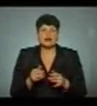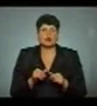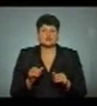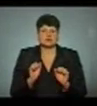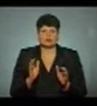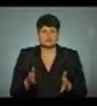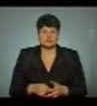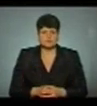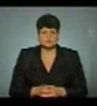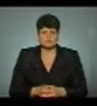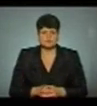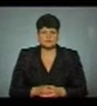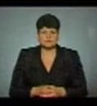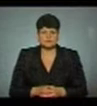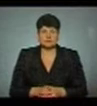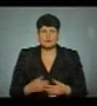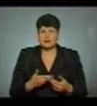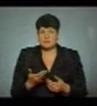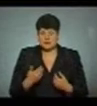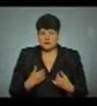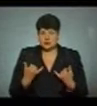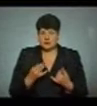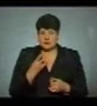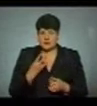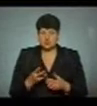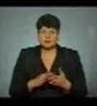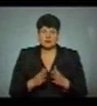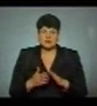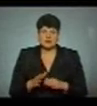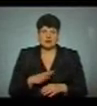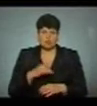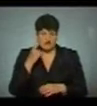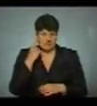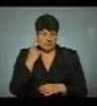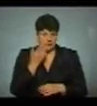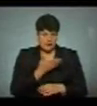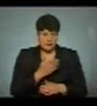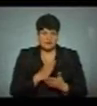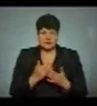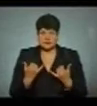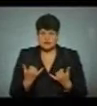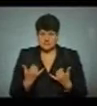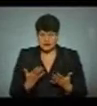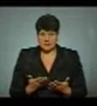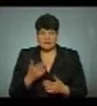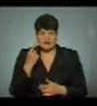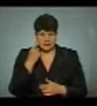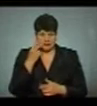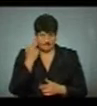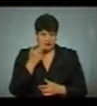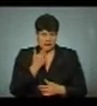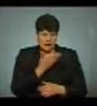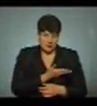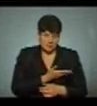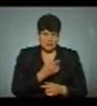йтися? Ми сьогодні бачимо ситуацію, яка була в Китаї, так, є зараз. Ситуація, яка в Італії, яка в інших